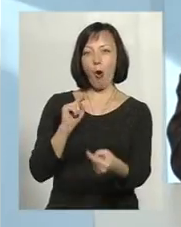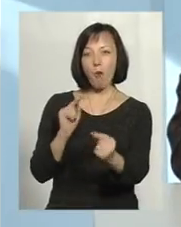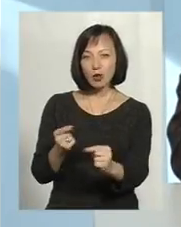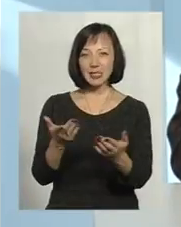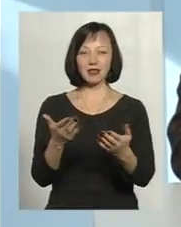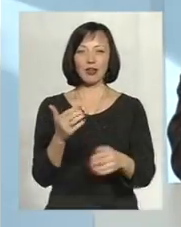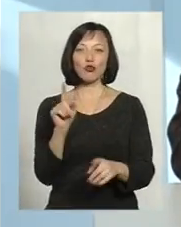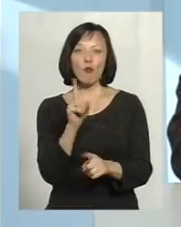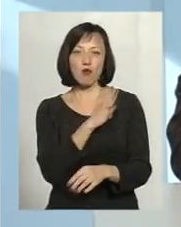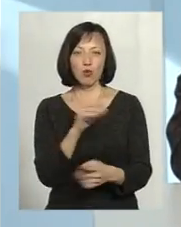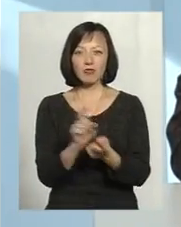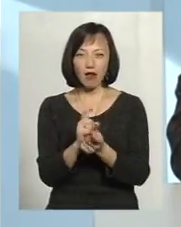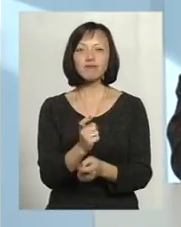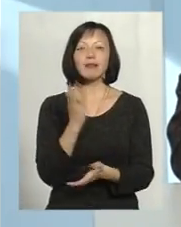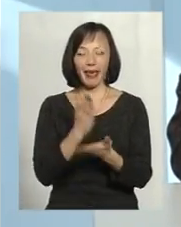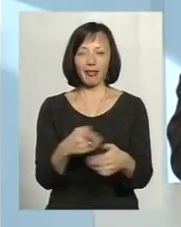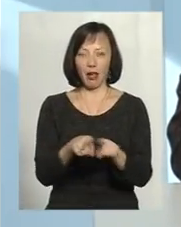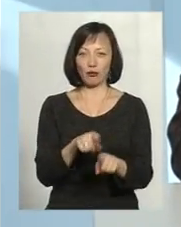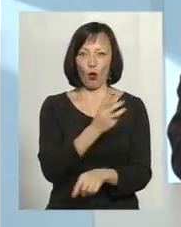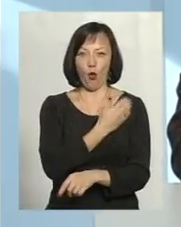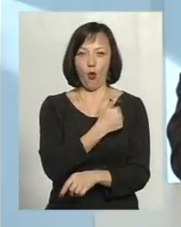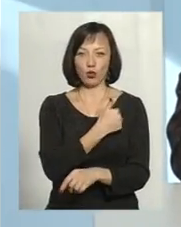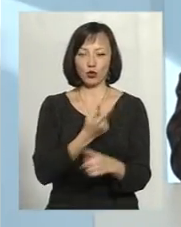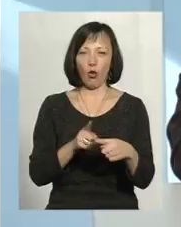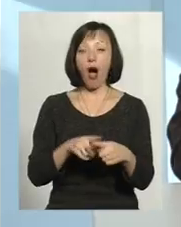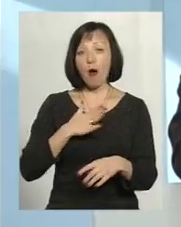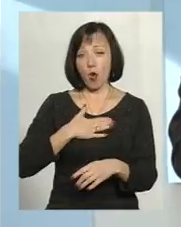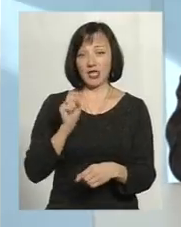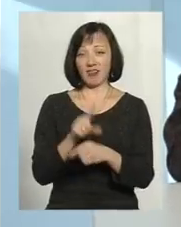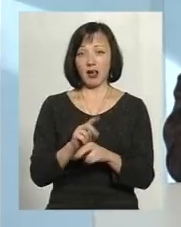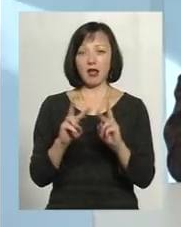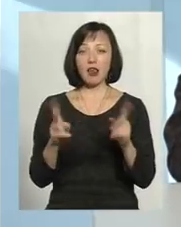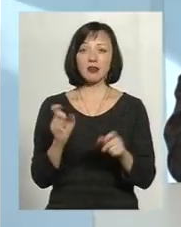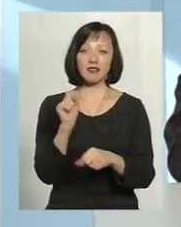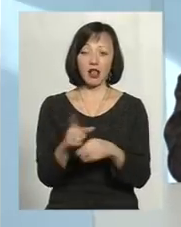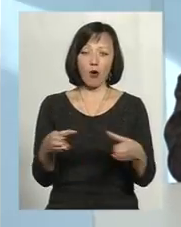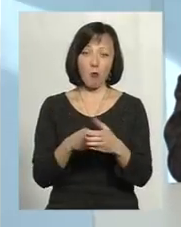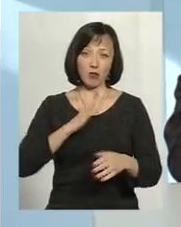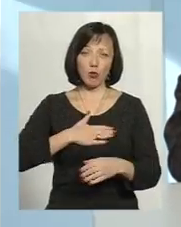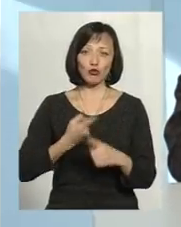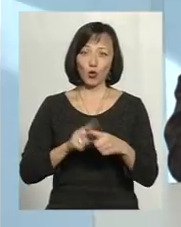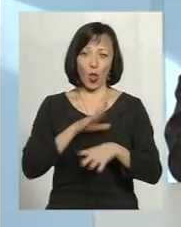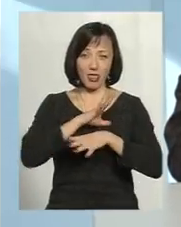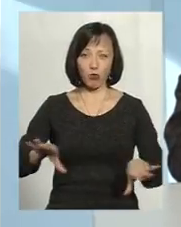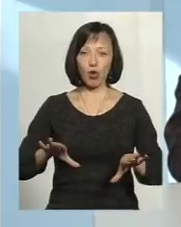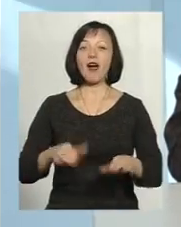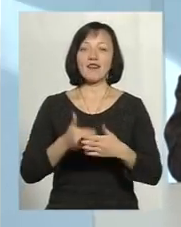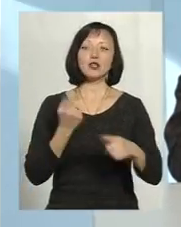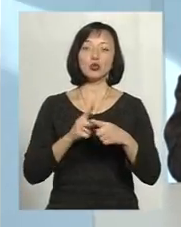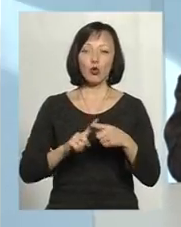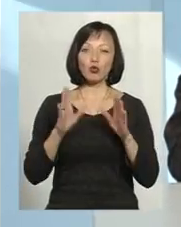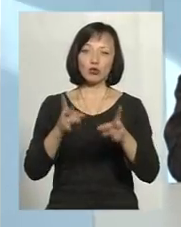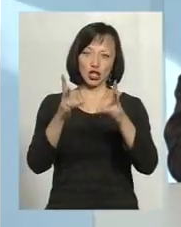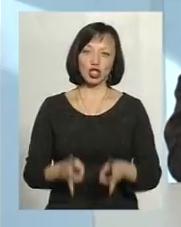аби були сварки, блокування і все інше. Моя задача і задача власне команди, аби цього всього не було. Тому що від цього, повірте,